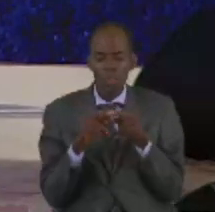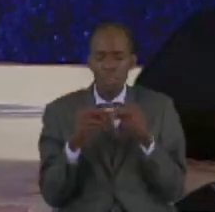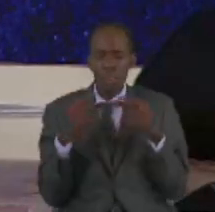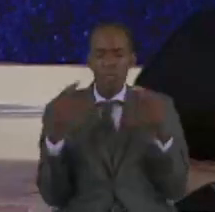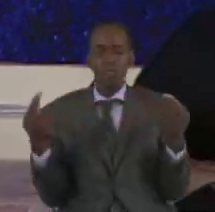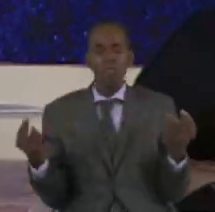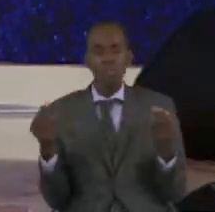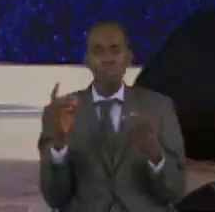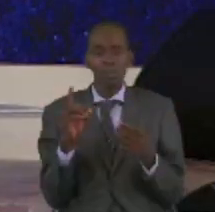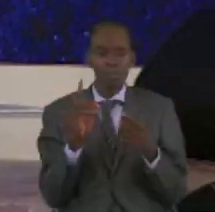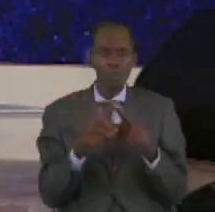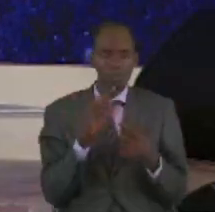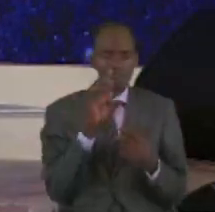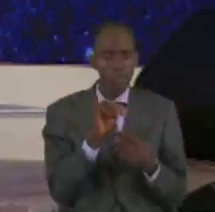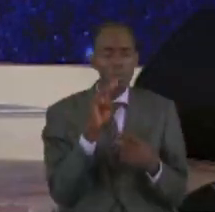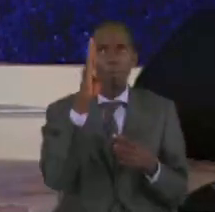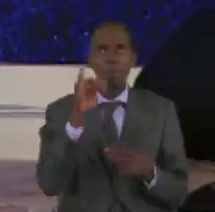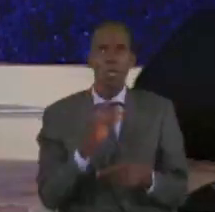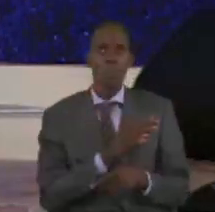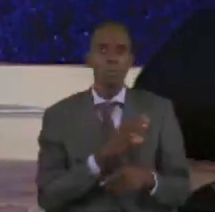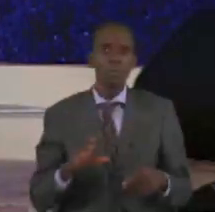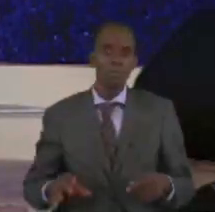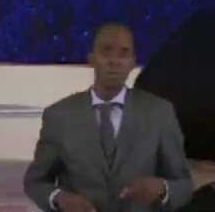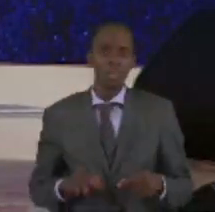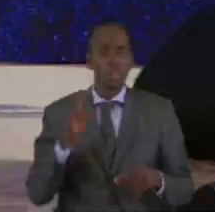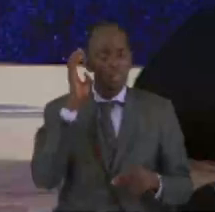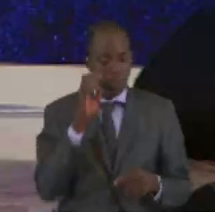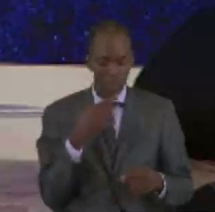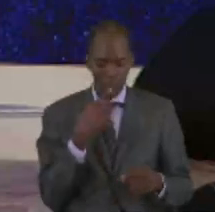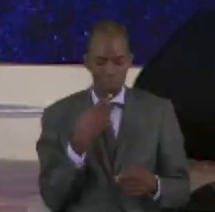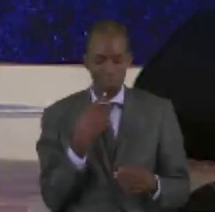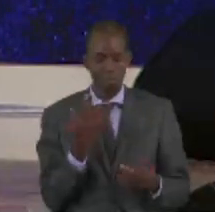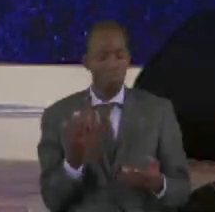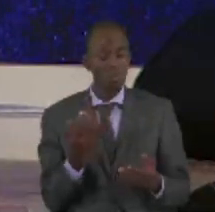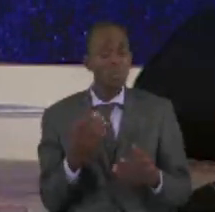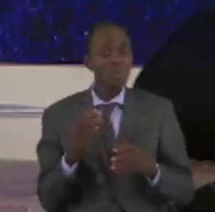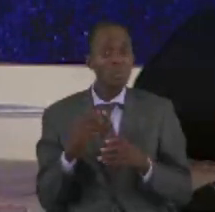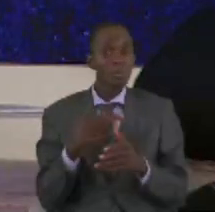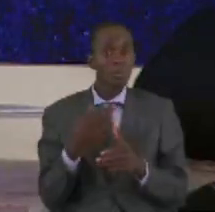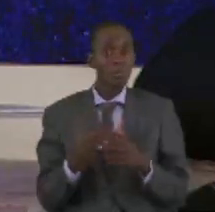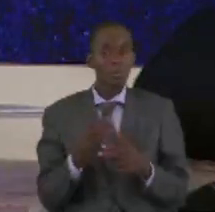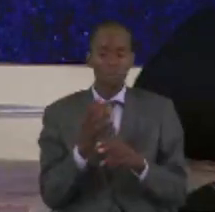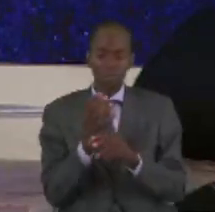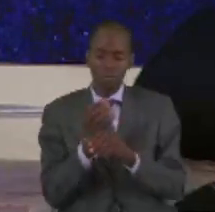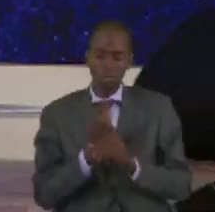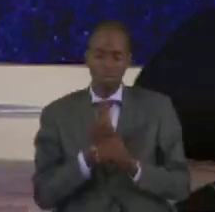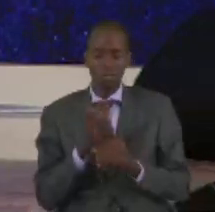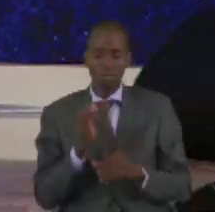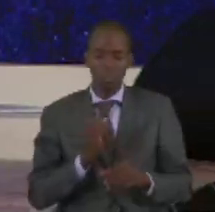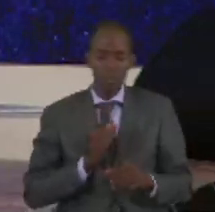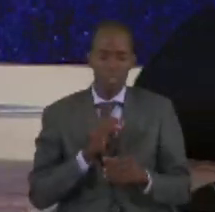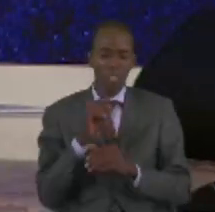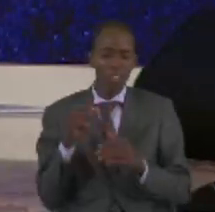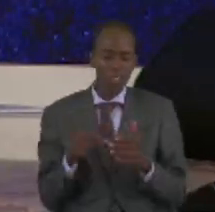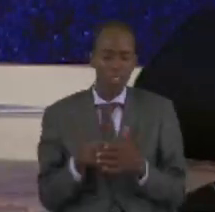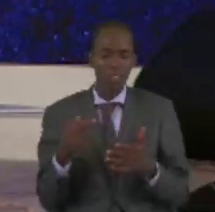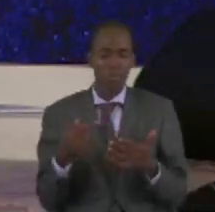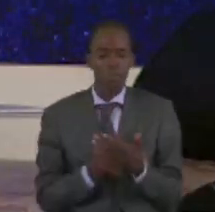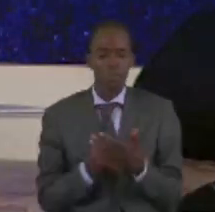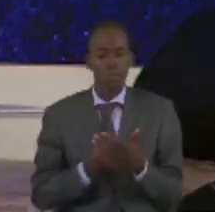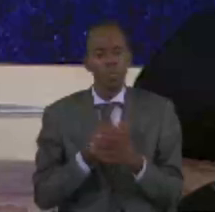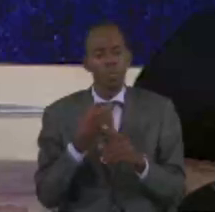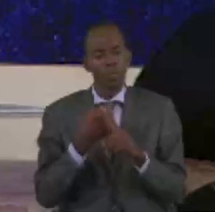a été révélé par Christ. Il a dit que cet